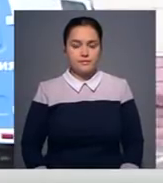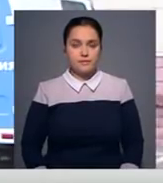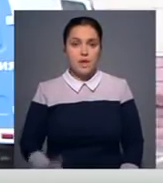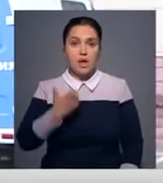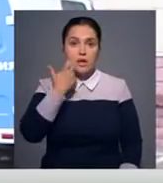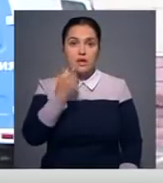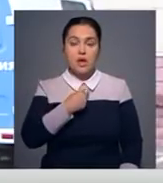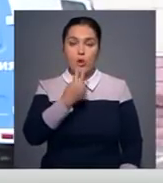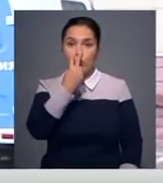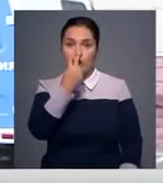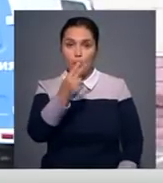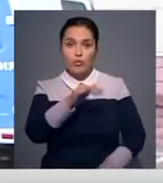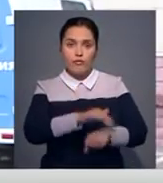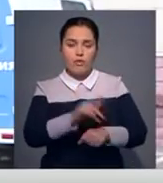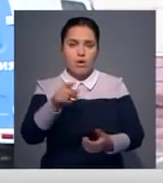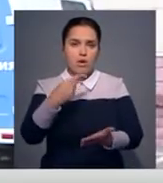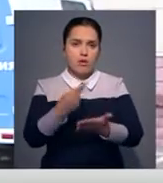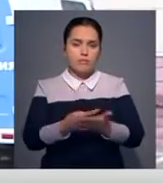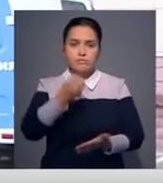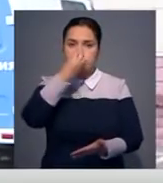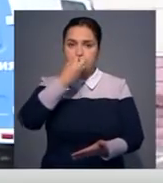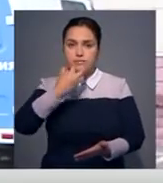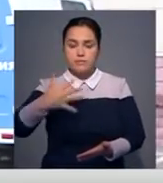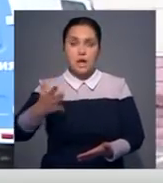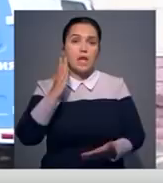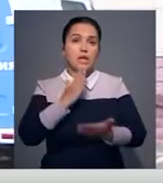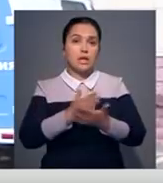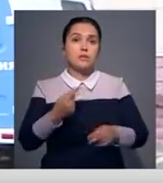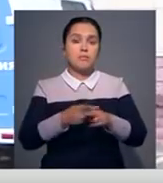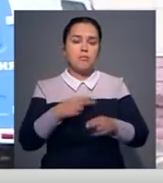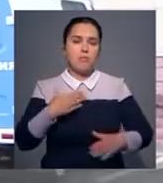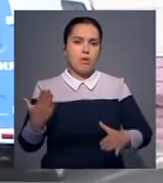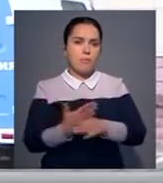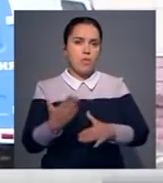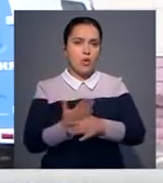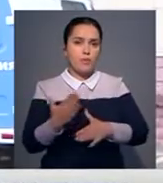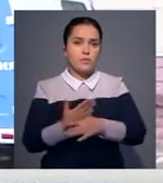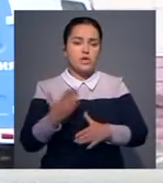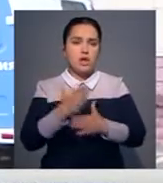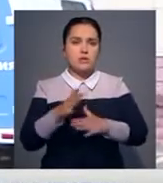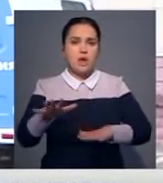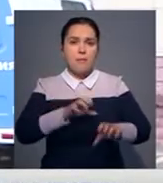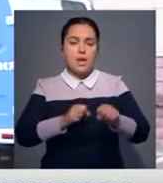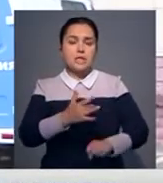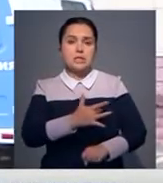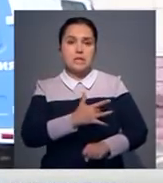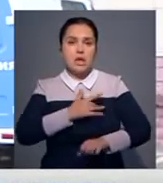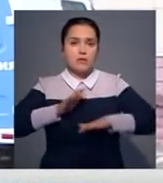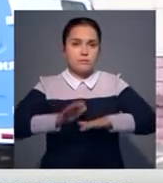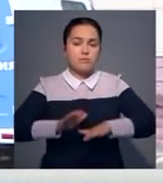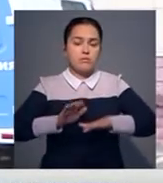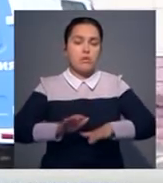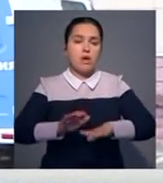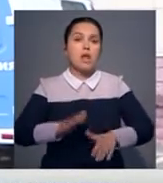Когда я увидел его, он лежал на боку с пеной во рту. Мы оказали первую помощь. Сделали ему прямой массаж сердца, искусственное